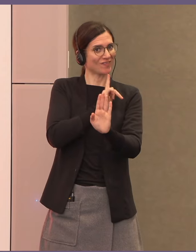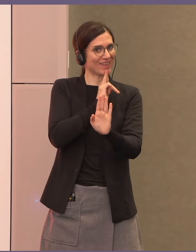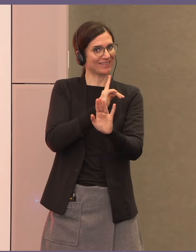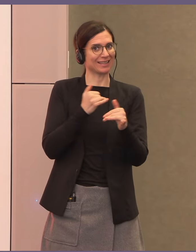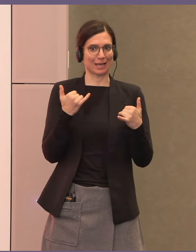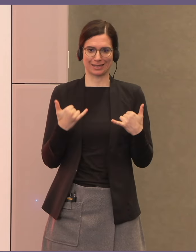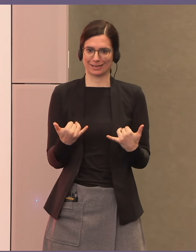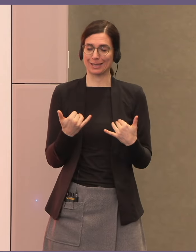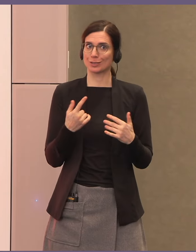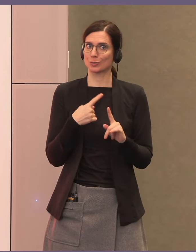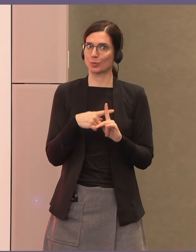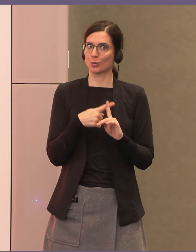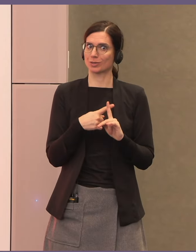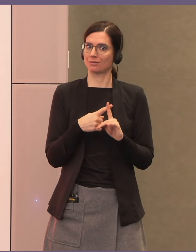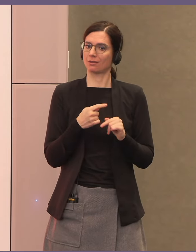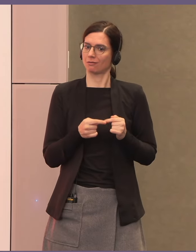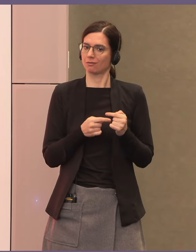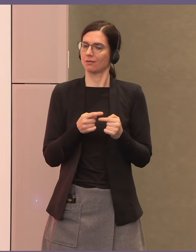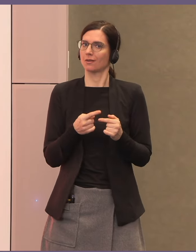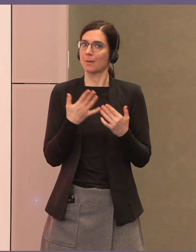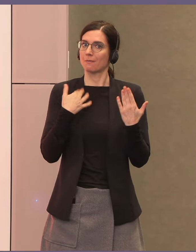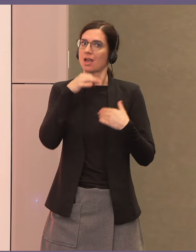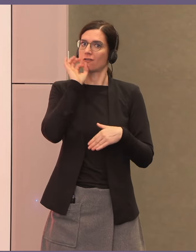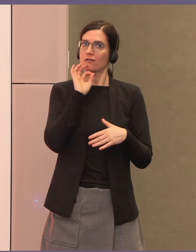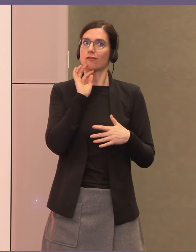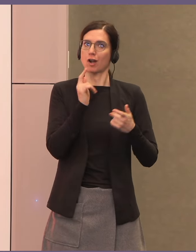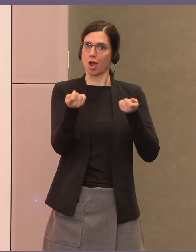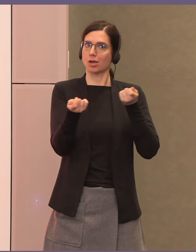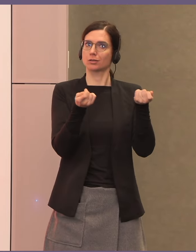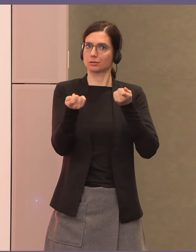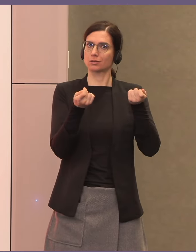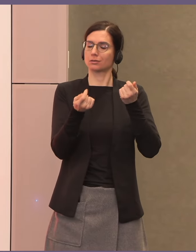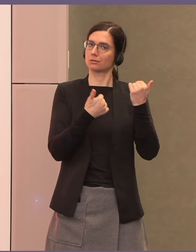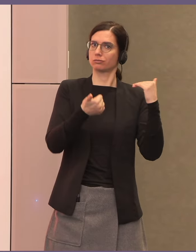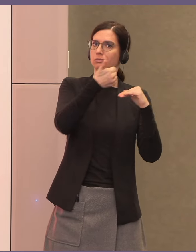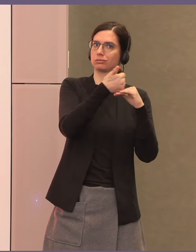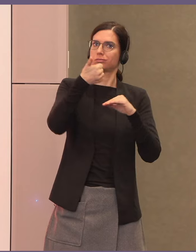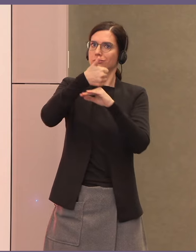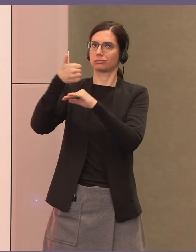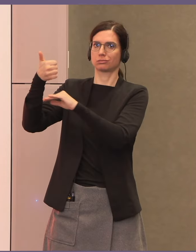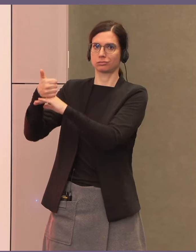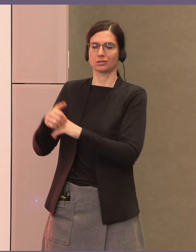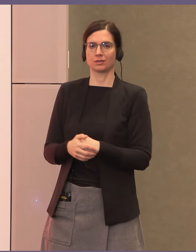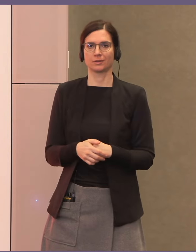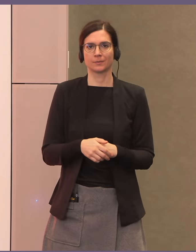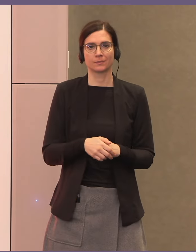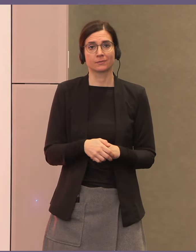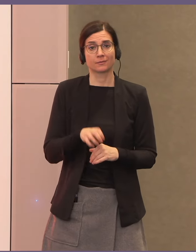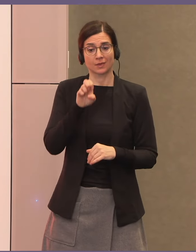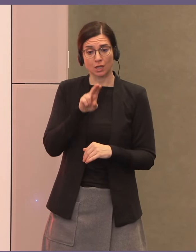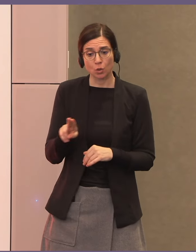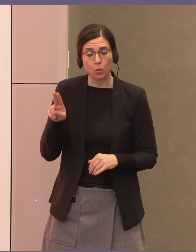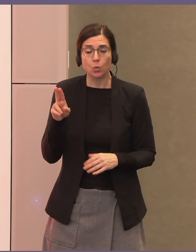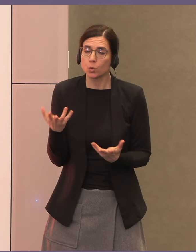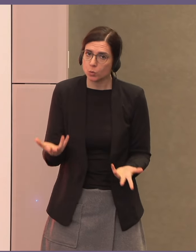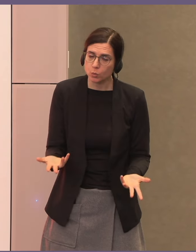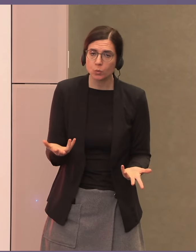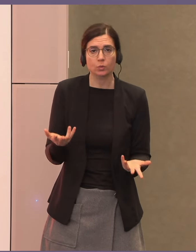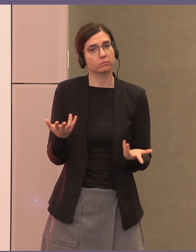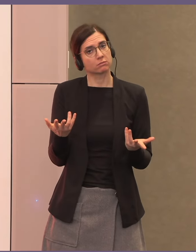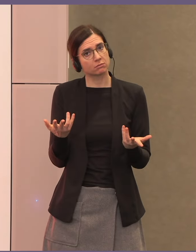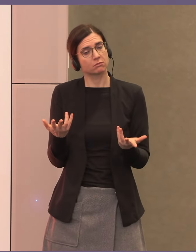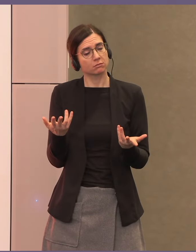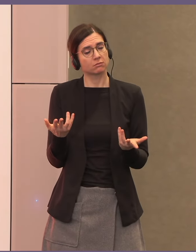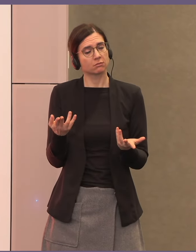Aber es geht hier nicht nur um die Politik. Wenn es zur EU kommt, dann hat die EU hier auch